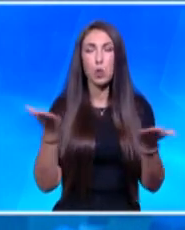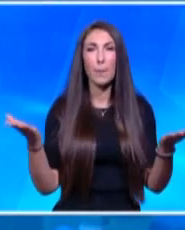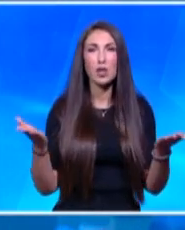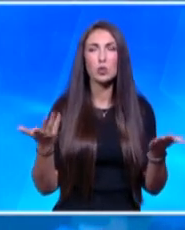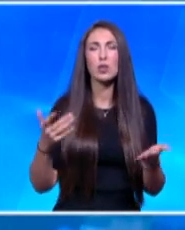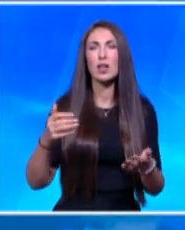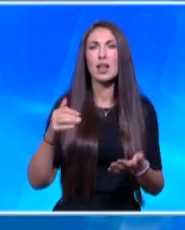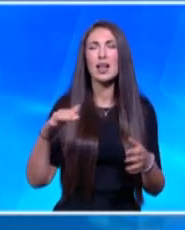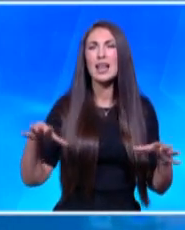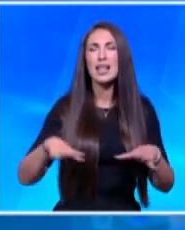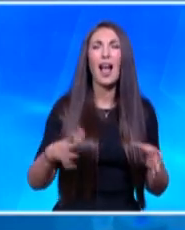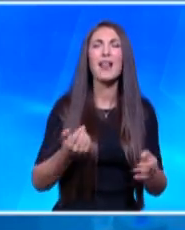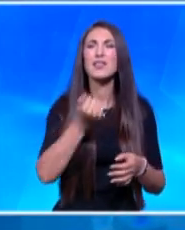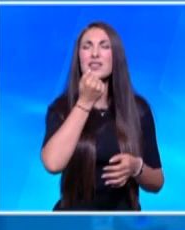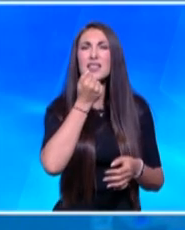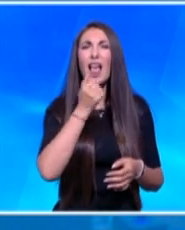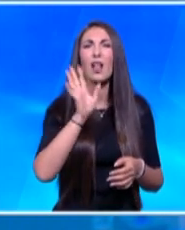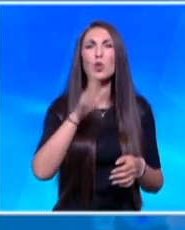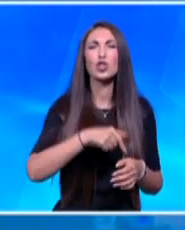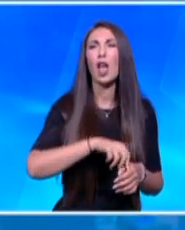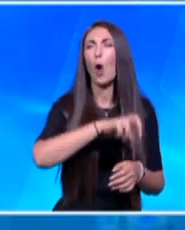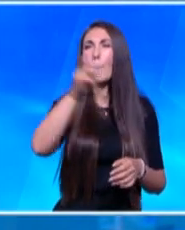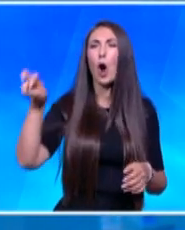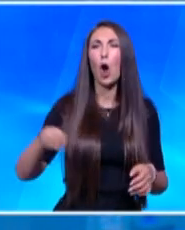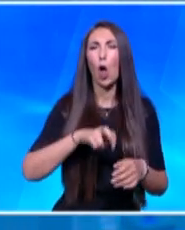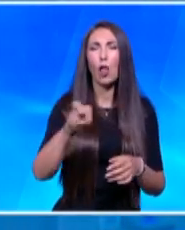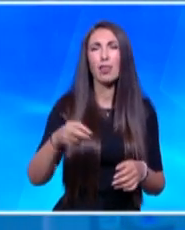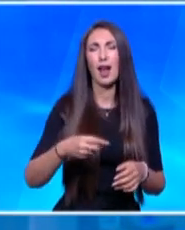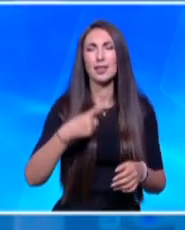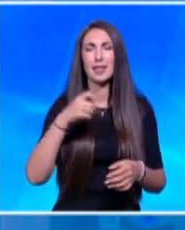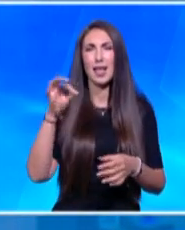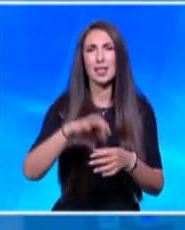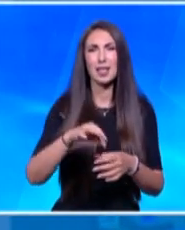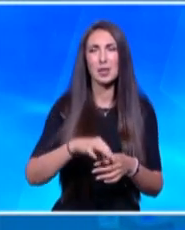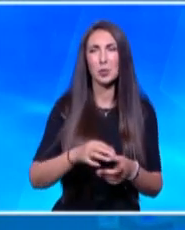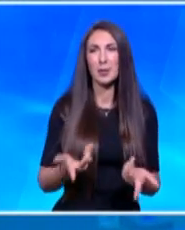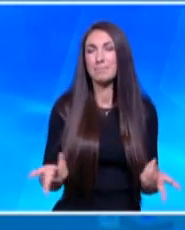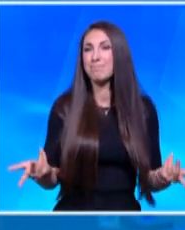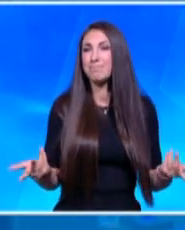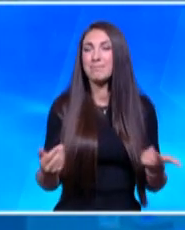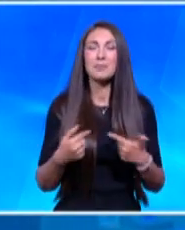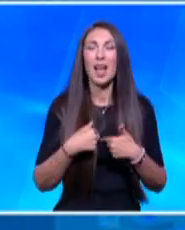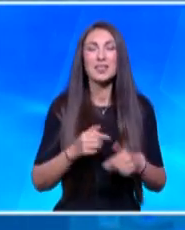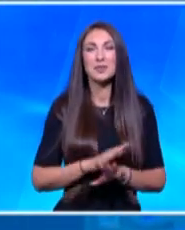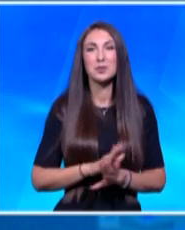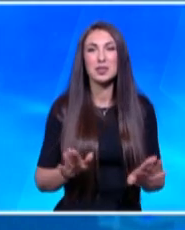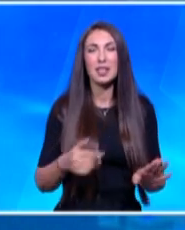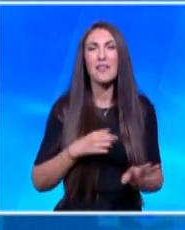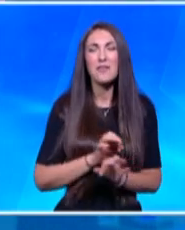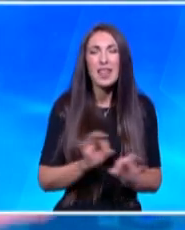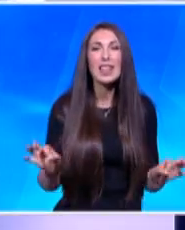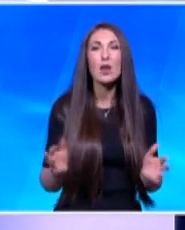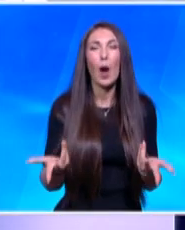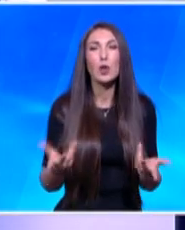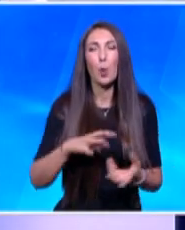градове, села и паланки, по които ще обикалят сега за изборите, ще ни поднасят. Аз още страшно... винаги, когато